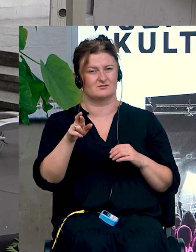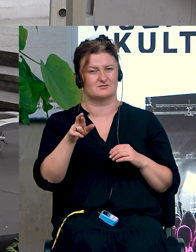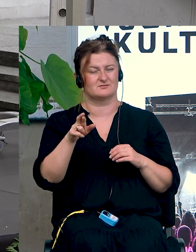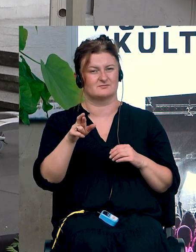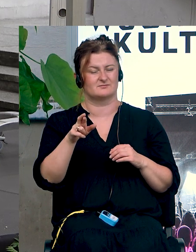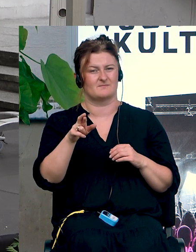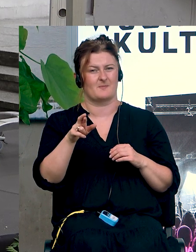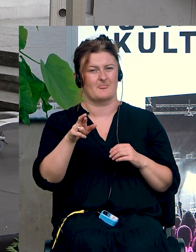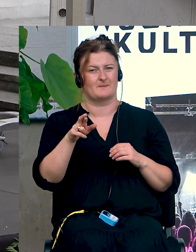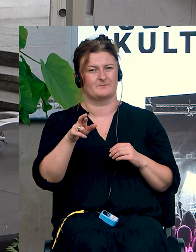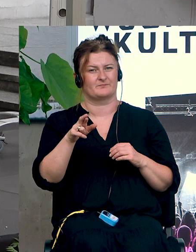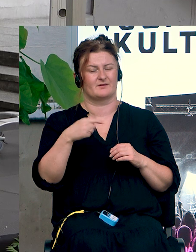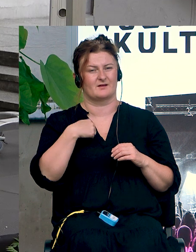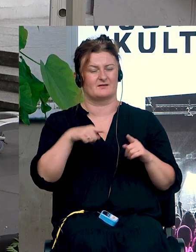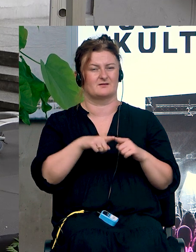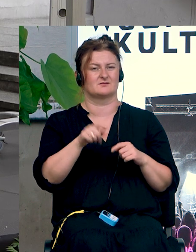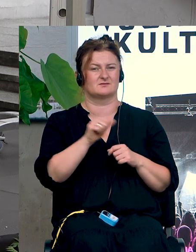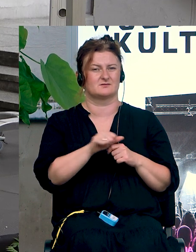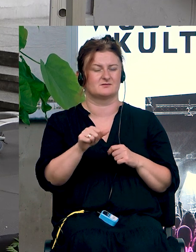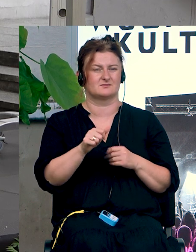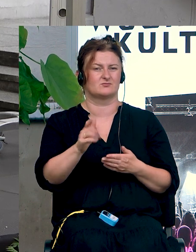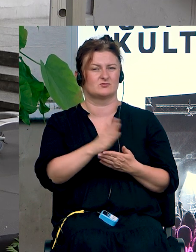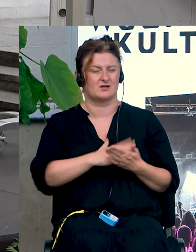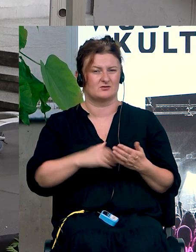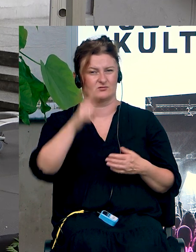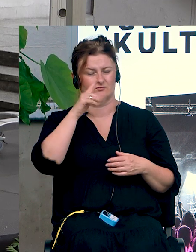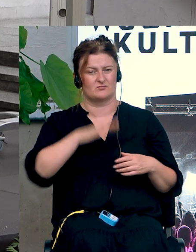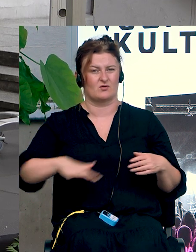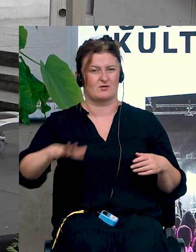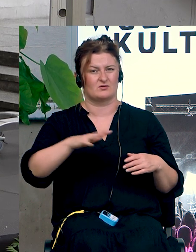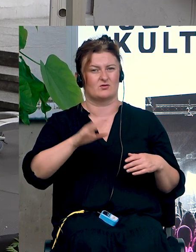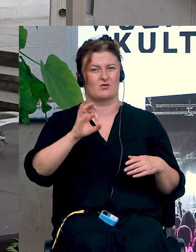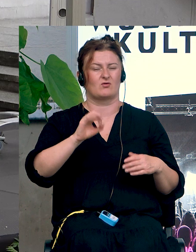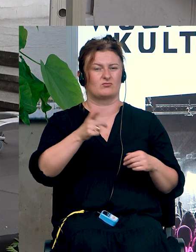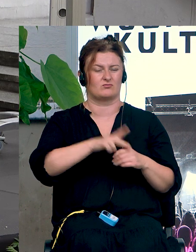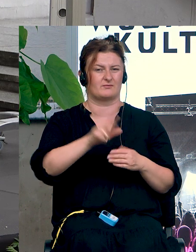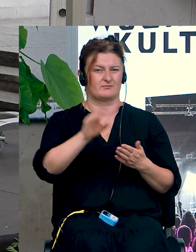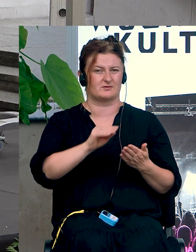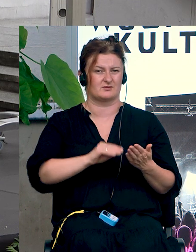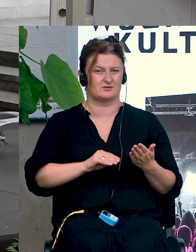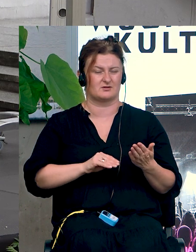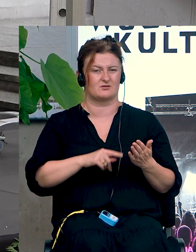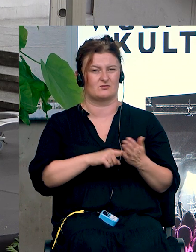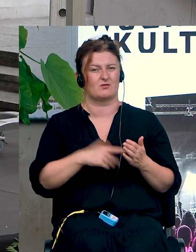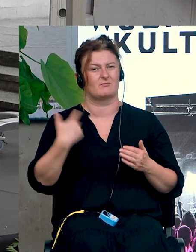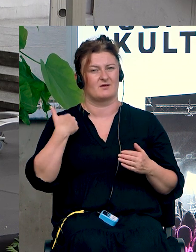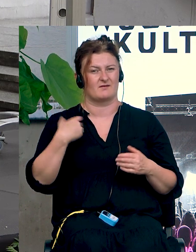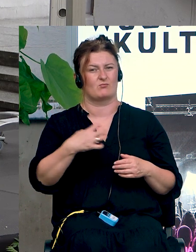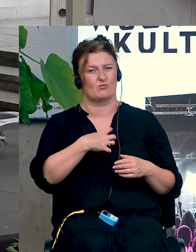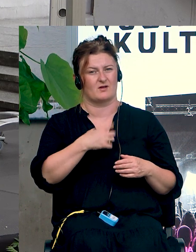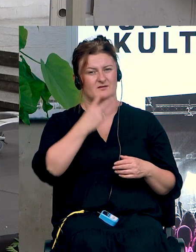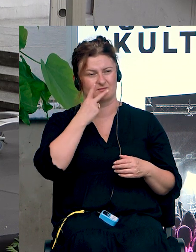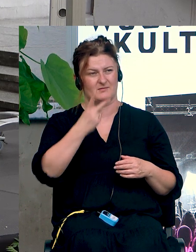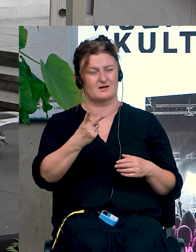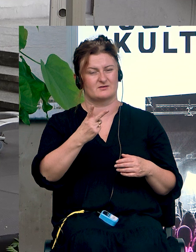теж, я та людина, і частина того суспільства, про яке я пишу. І це буває боляче, дивитись і визнавати